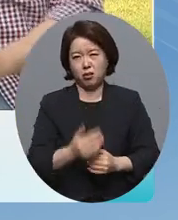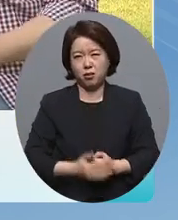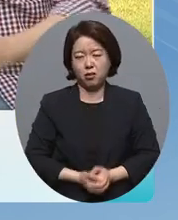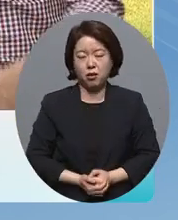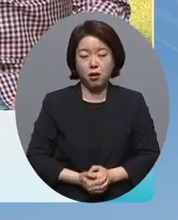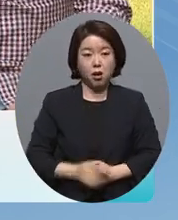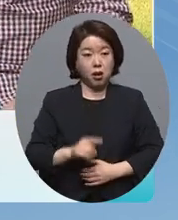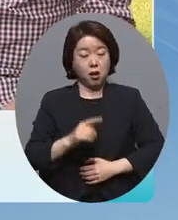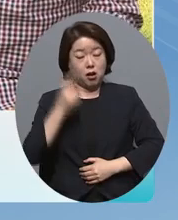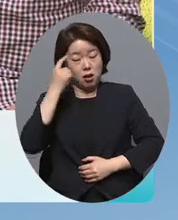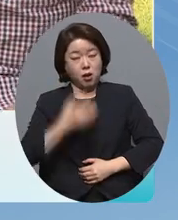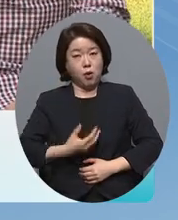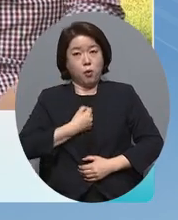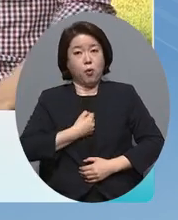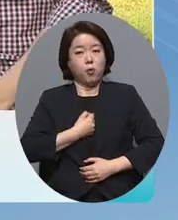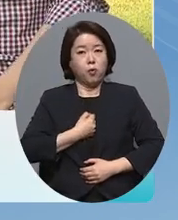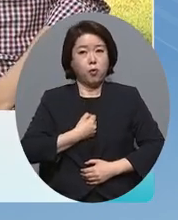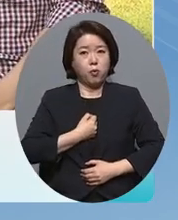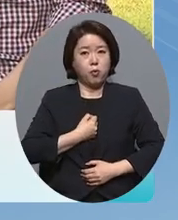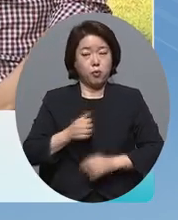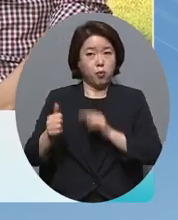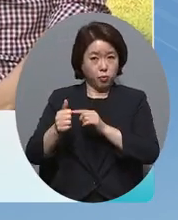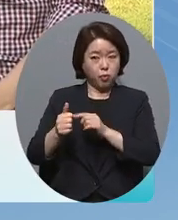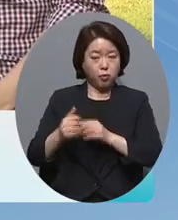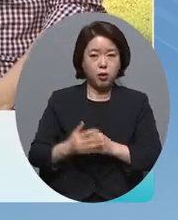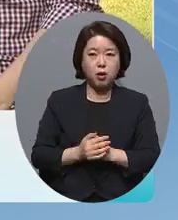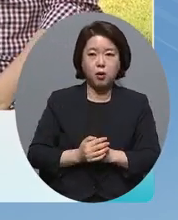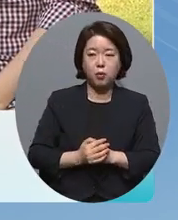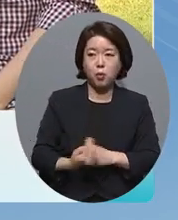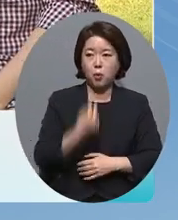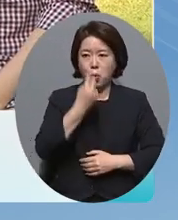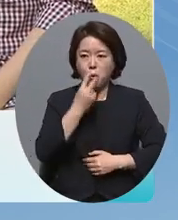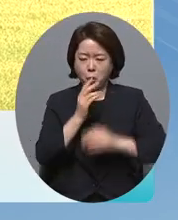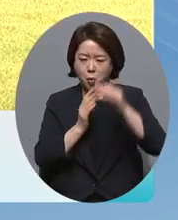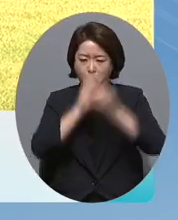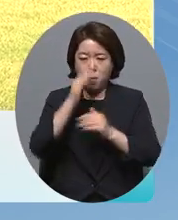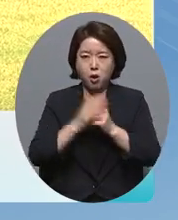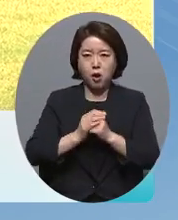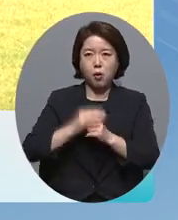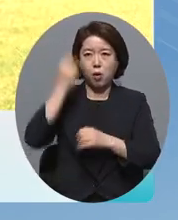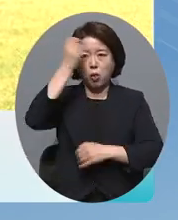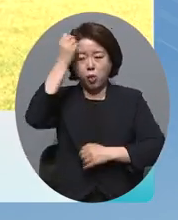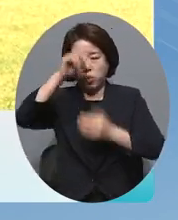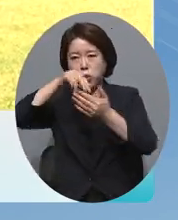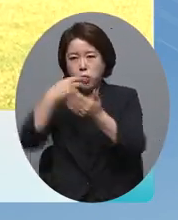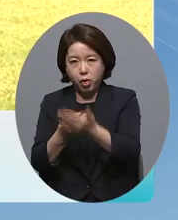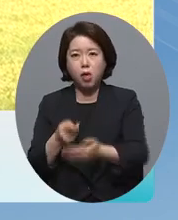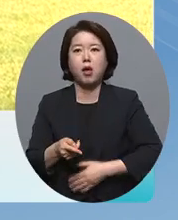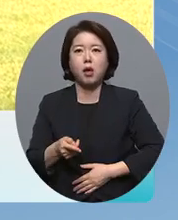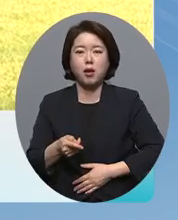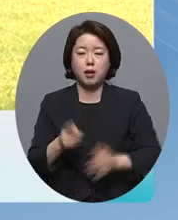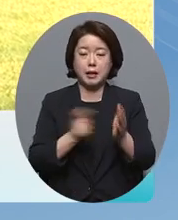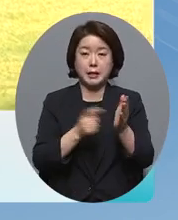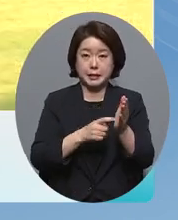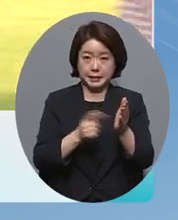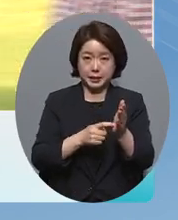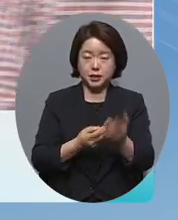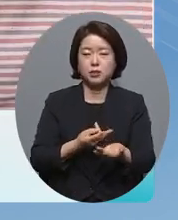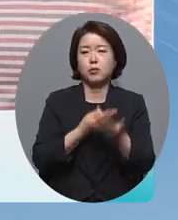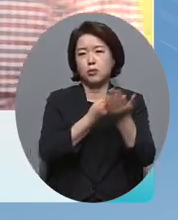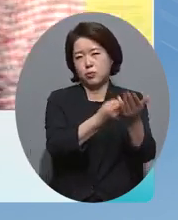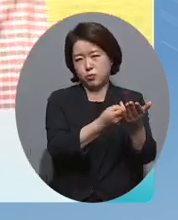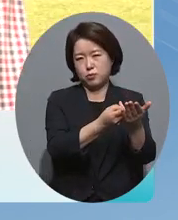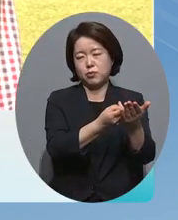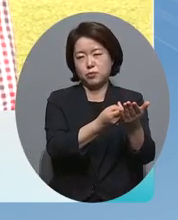정신적인 충격이 컸겠죠 그러다 보니까 과호흡으로 실신을 해서 긴급출동한 119 구급차를 타고